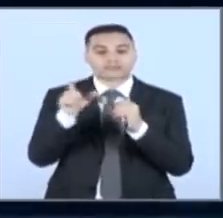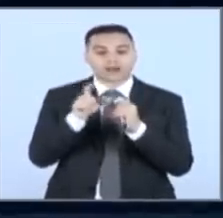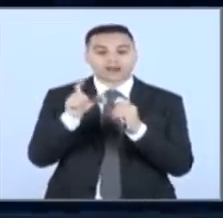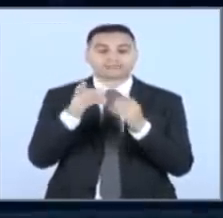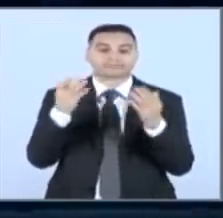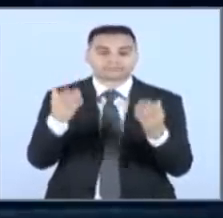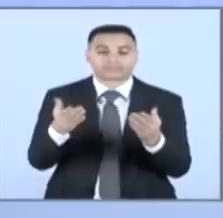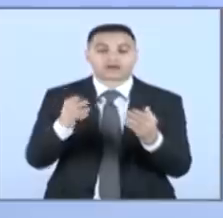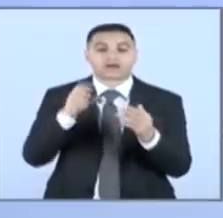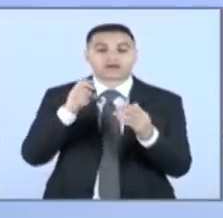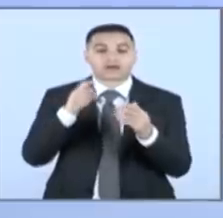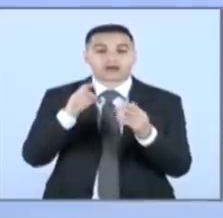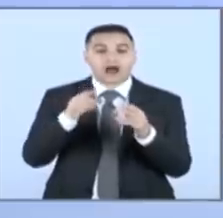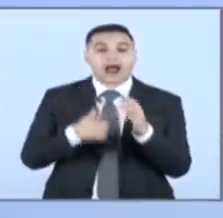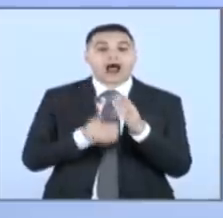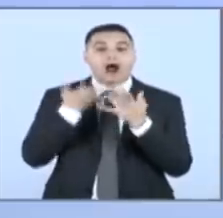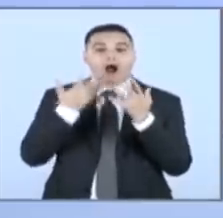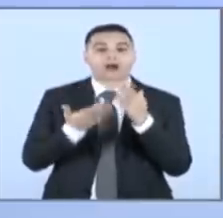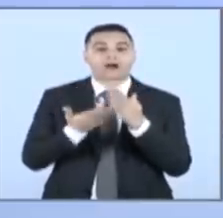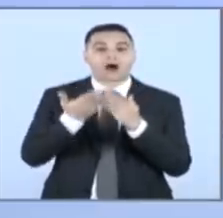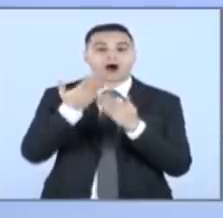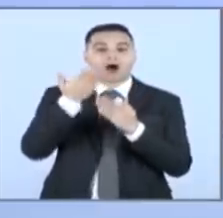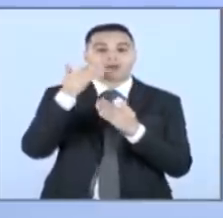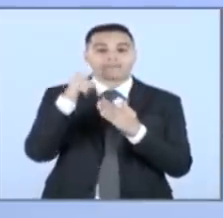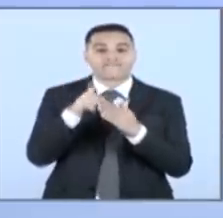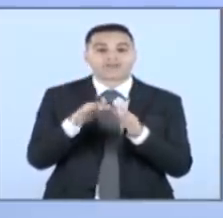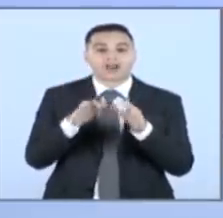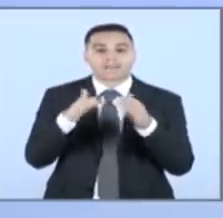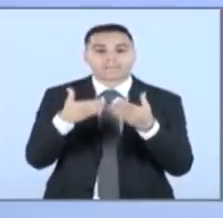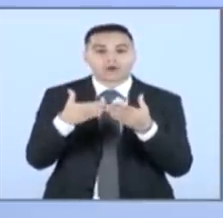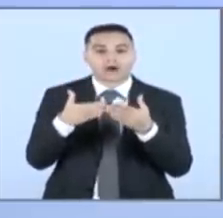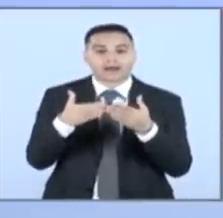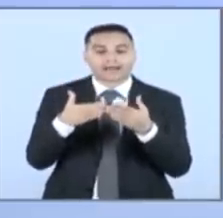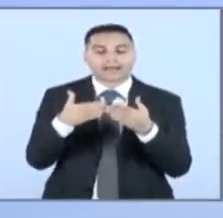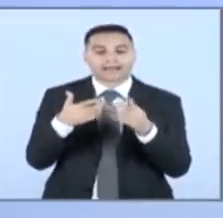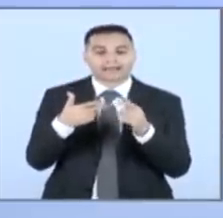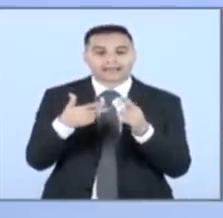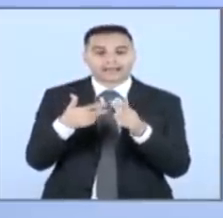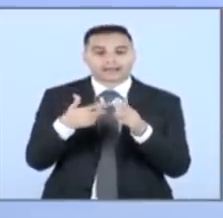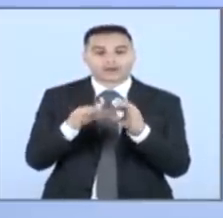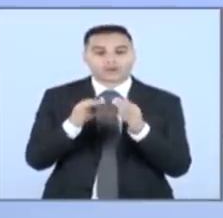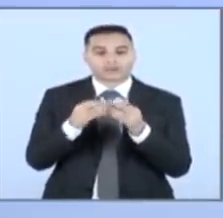455 نقطة إجابات صحيحة. أعلى سكور في المجموعة الثانية لعائلة جاد.